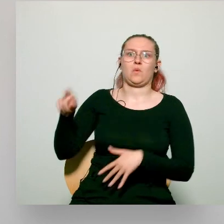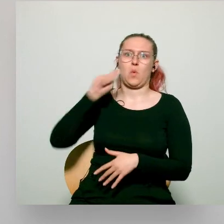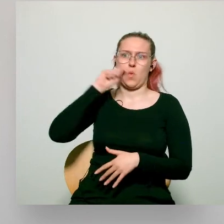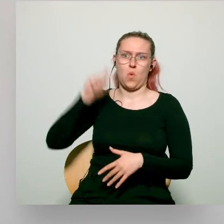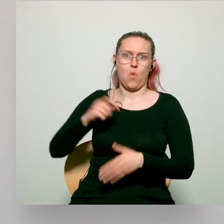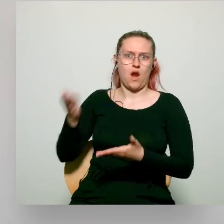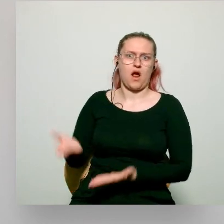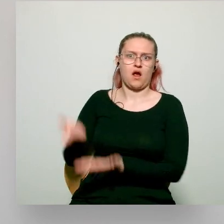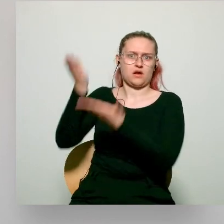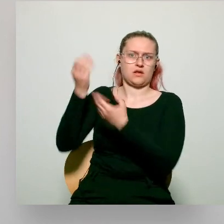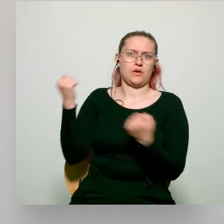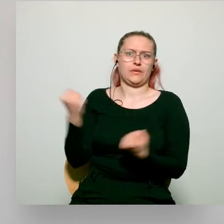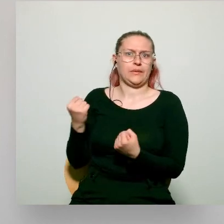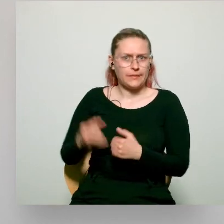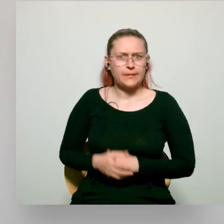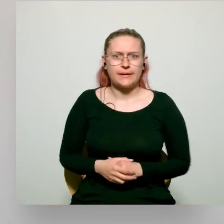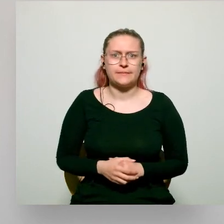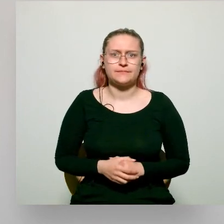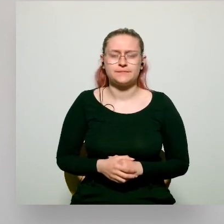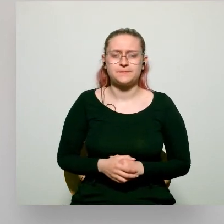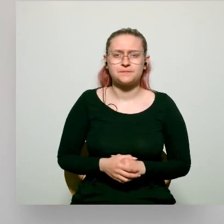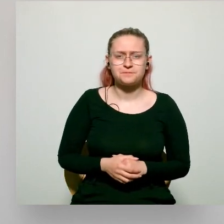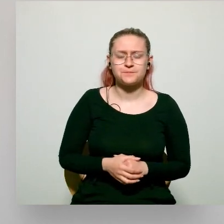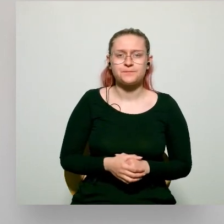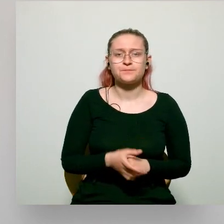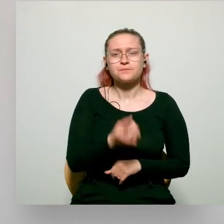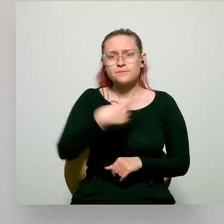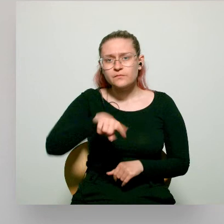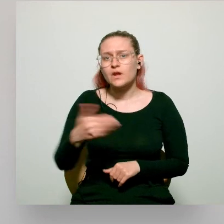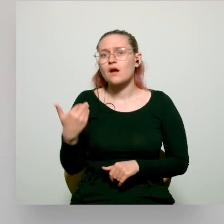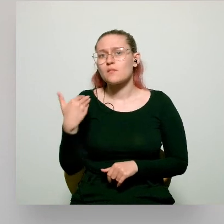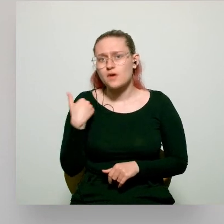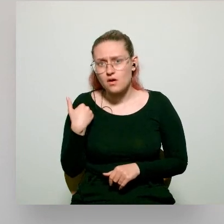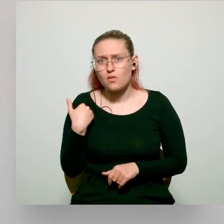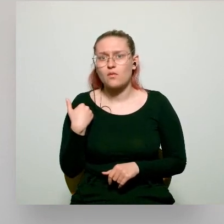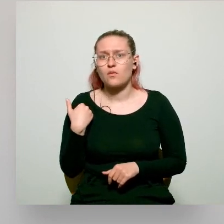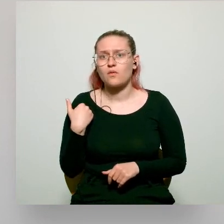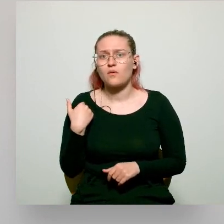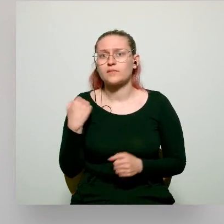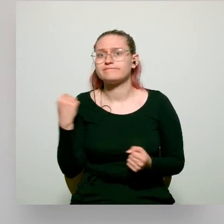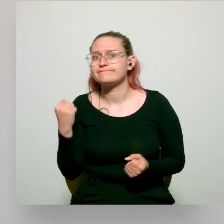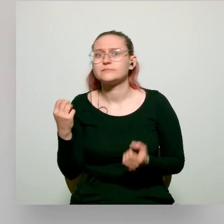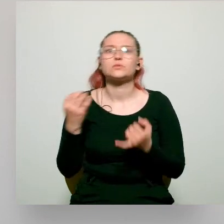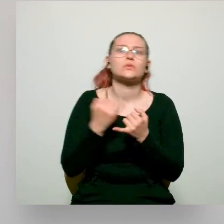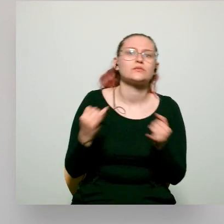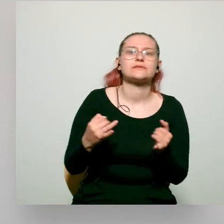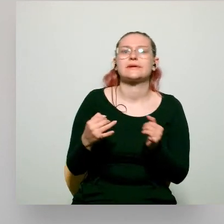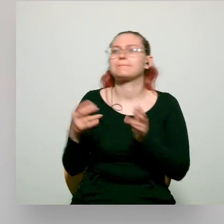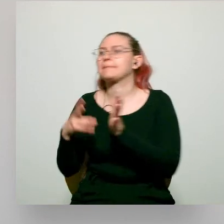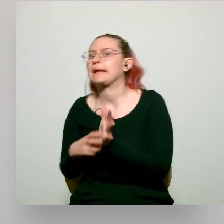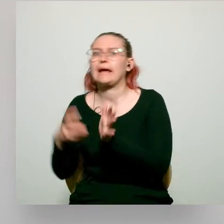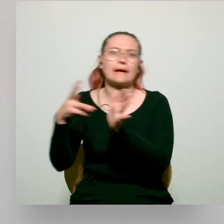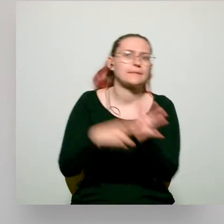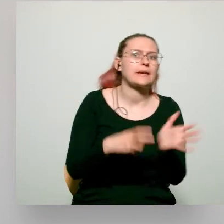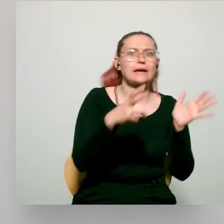społeczeństwa i rzeczywiście mieliśmy ogromne no, deficyty różnorodności